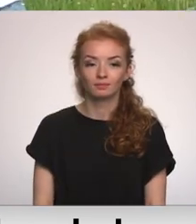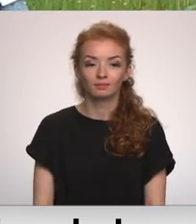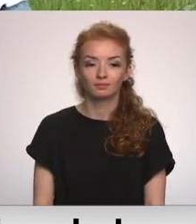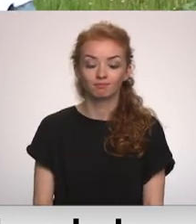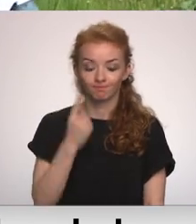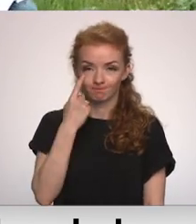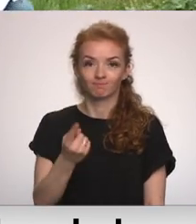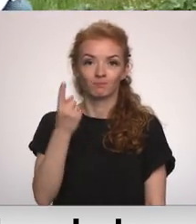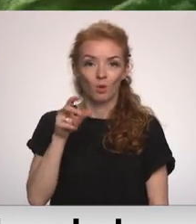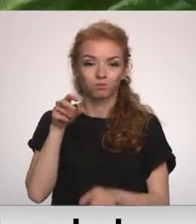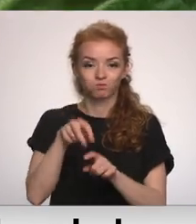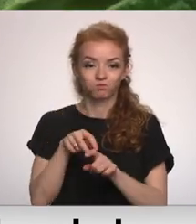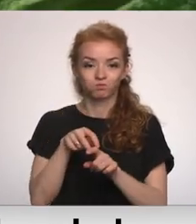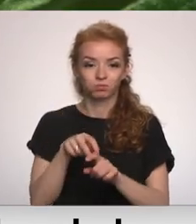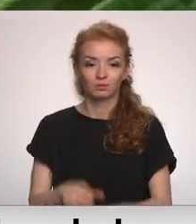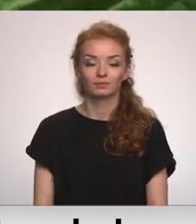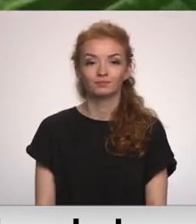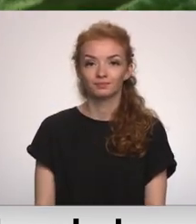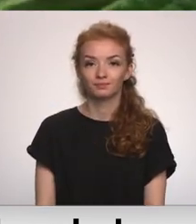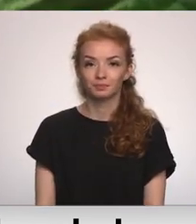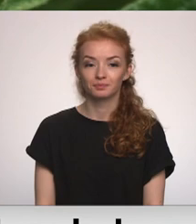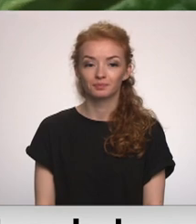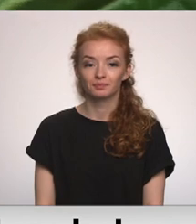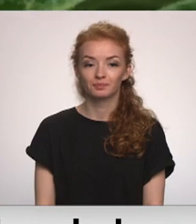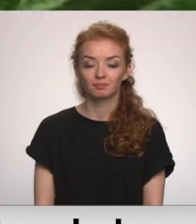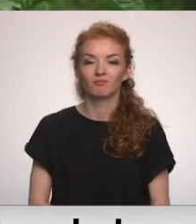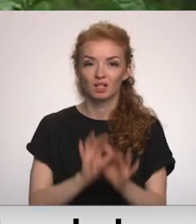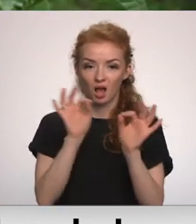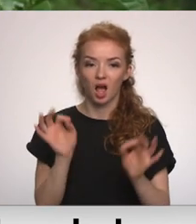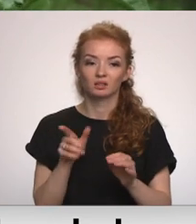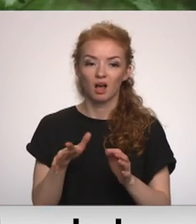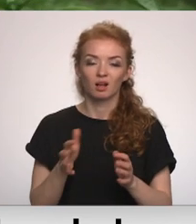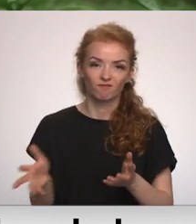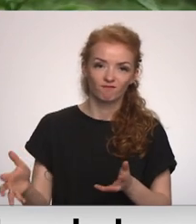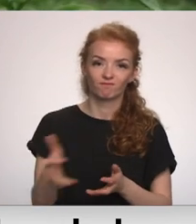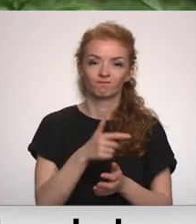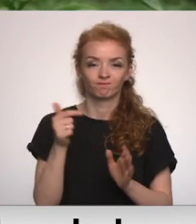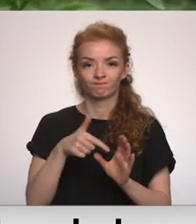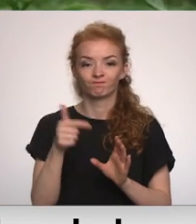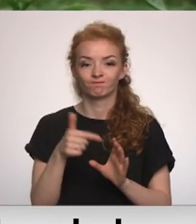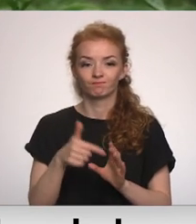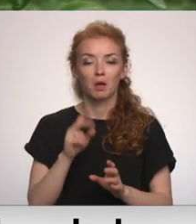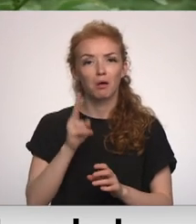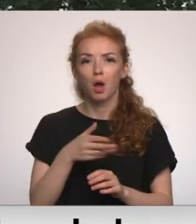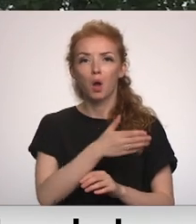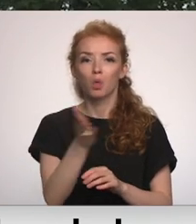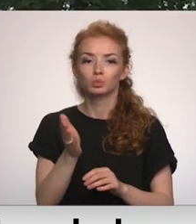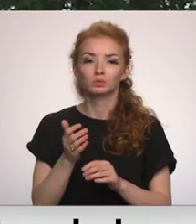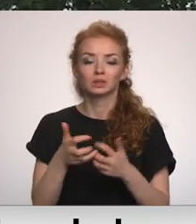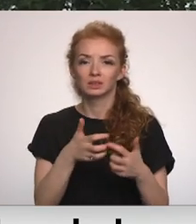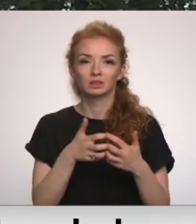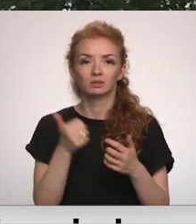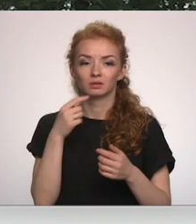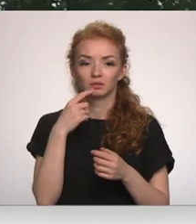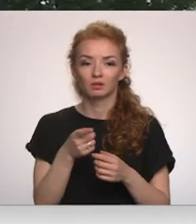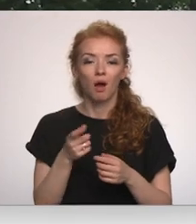arī sēž? Tur ir. Tur uz priekšu arī ir. Jāsāk viņas nicināt vai lasīt nost. Nu kā, jūs parasti cīnaties? Nu, nolasīt,